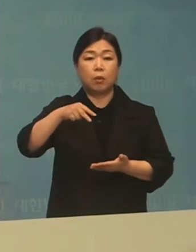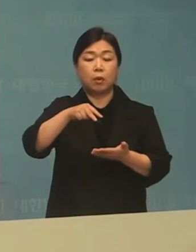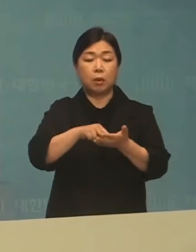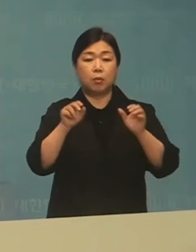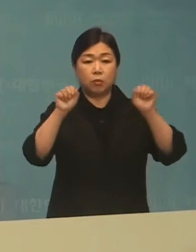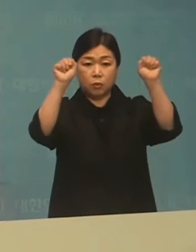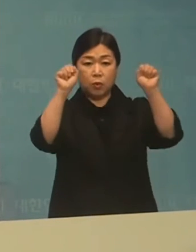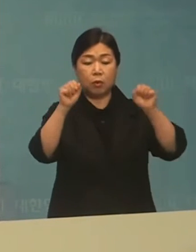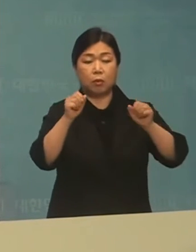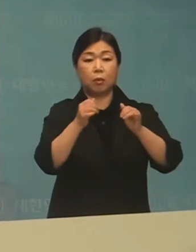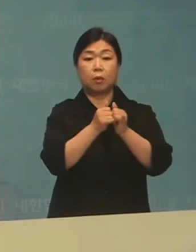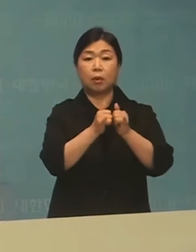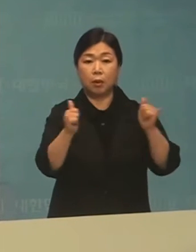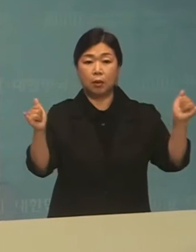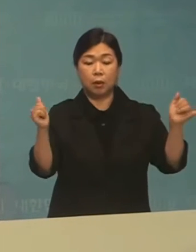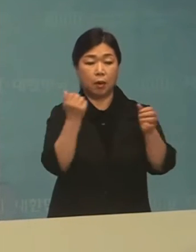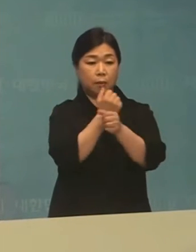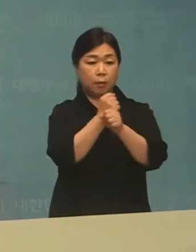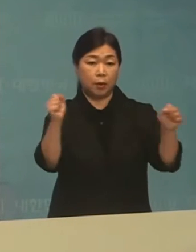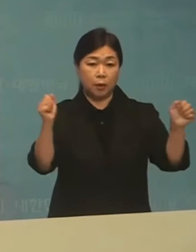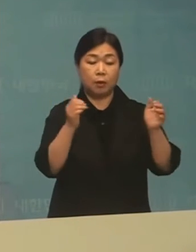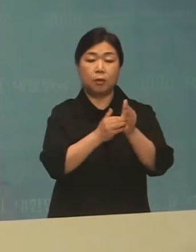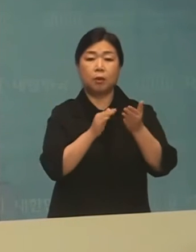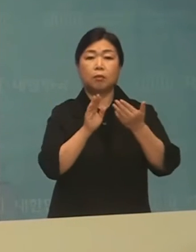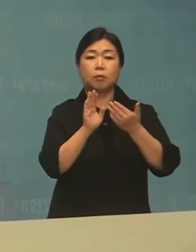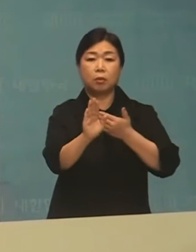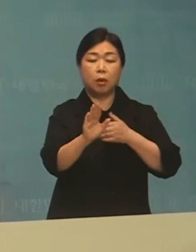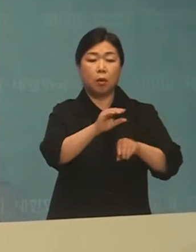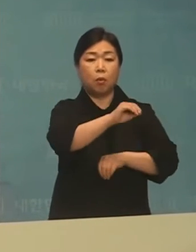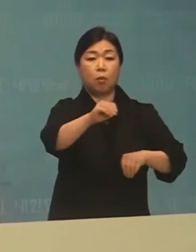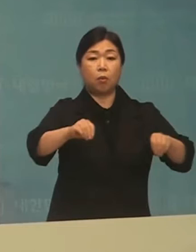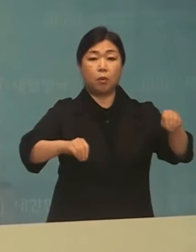독립운동가들은 해방 후에 오히려